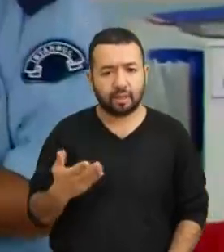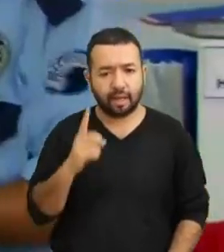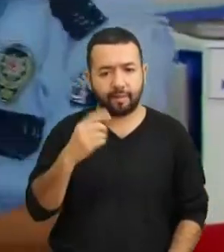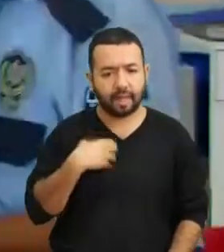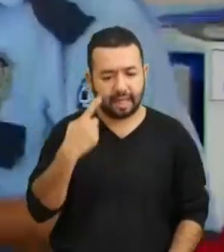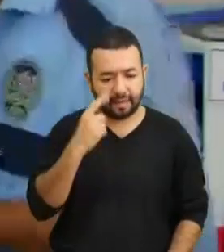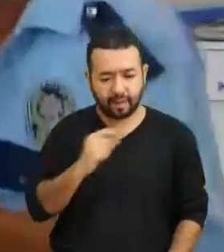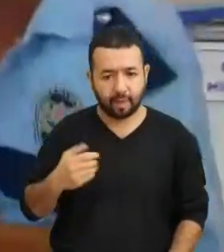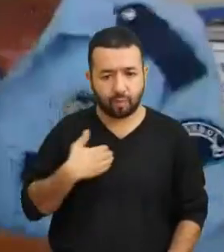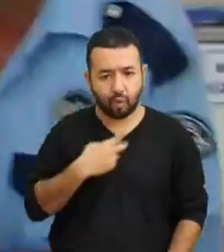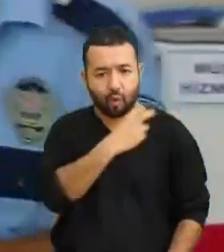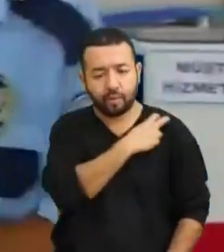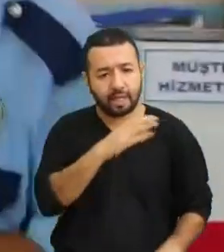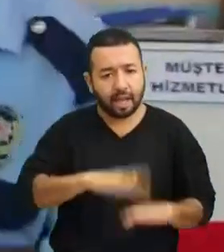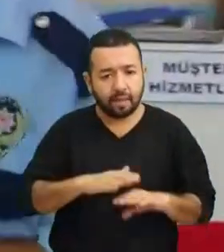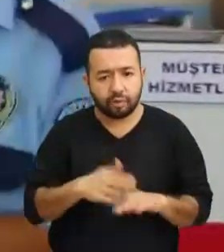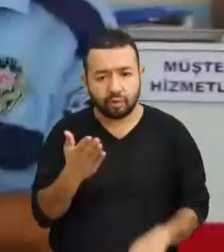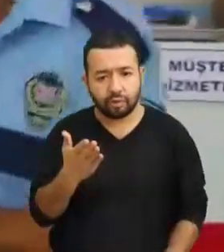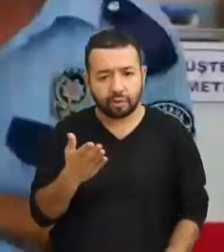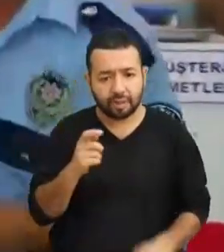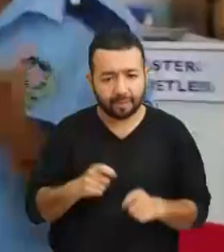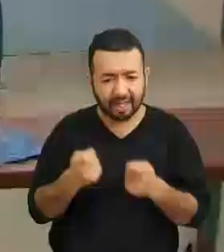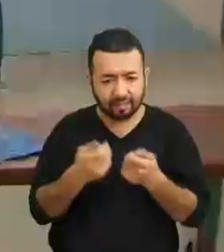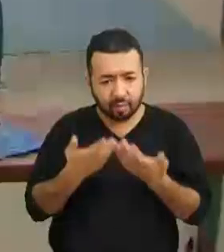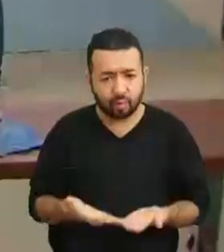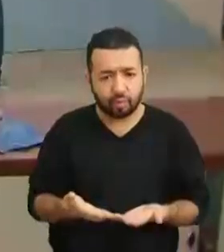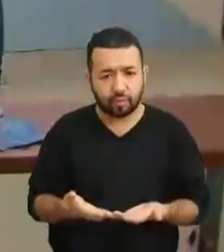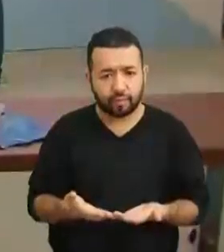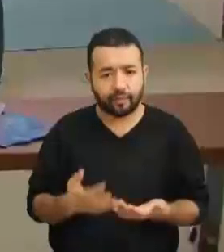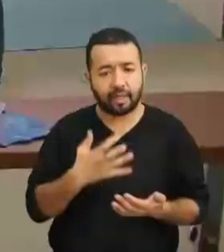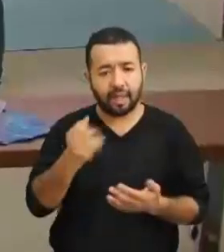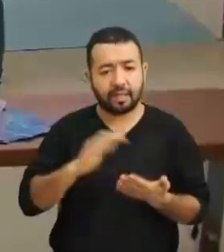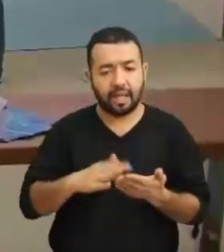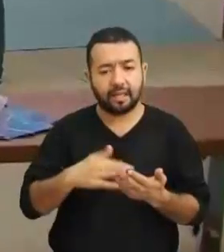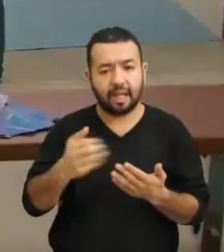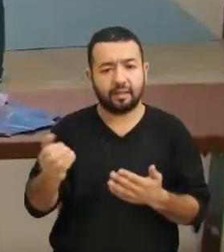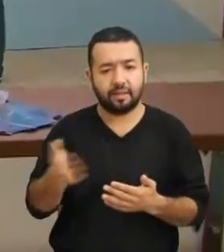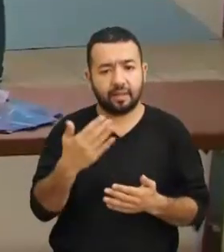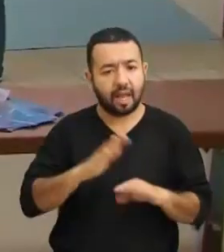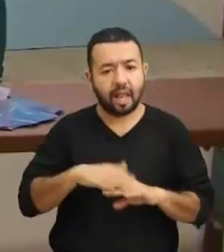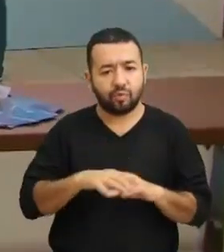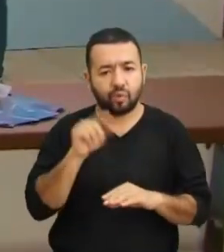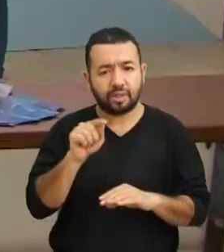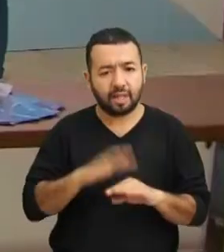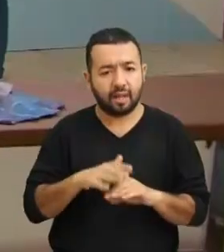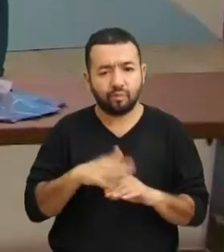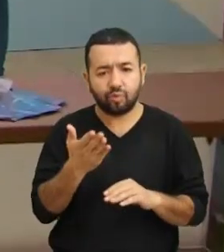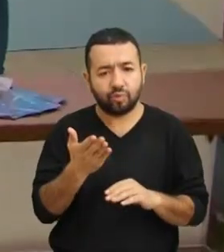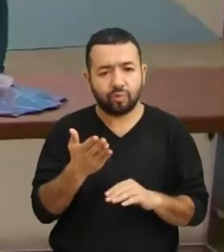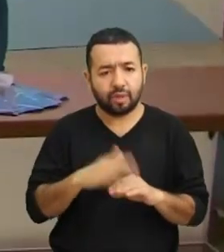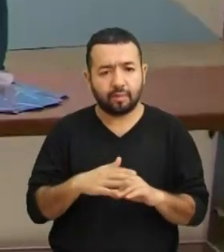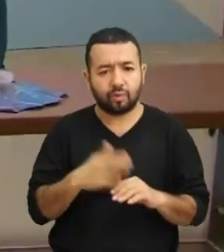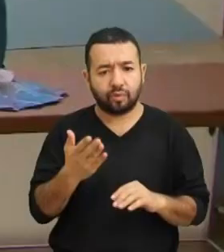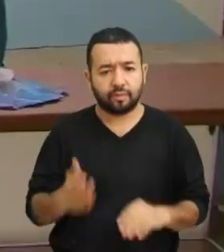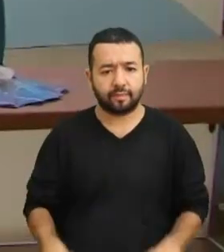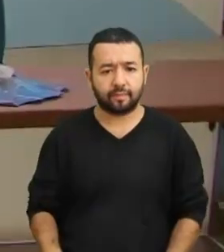devlet memuruyum. Ayhan komiserim ne yapıyorsunuz? Yapacak iş mi bu? Alın arkadaşlar bunu. Ne yapıyorsunuz siz? Hadi. Ne yapıyorsunuz? Bir dakika.